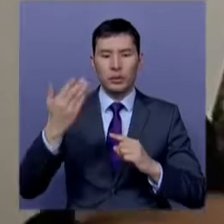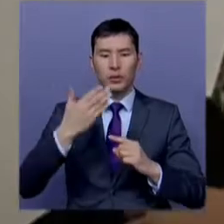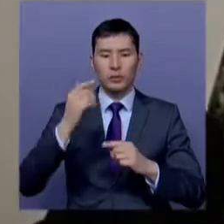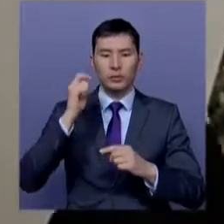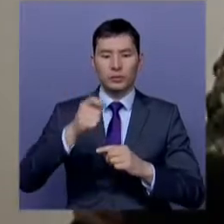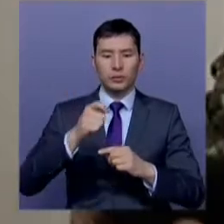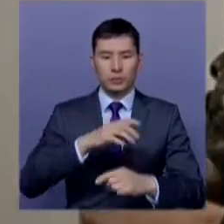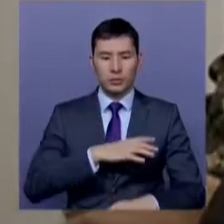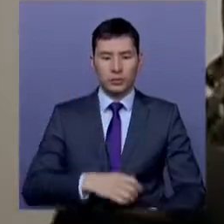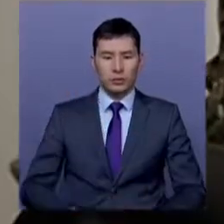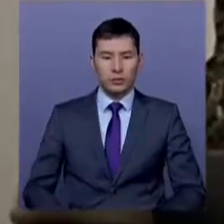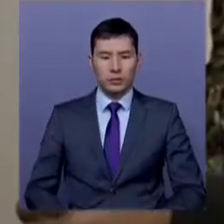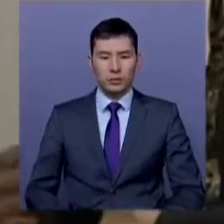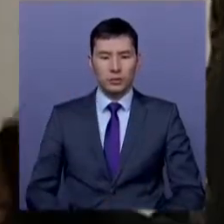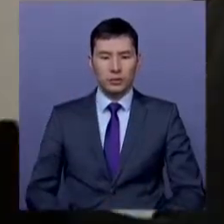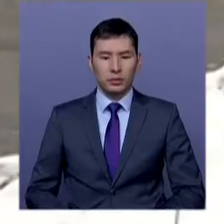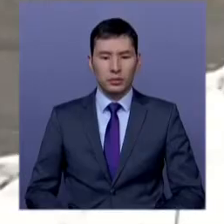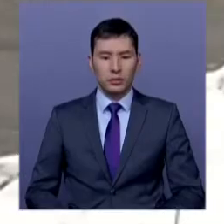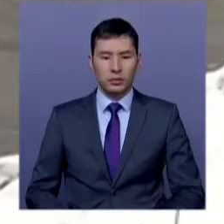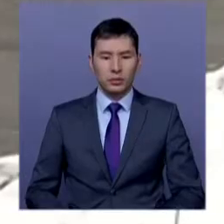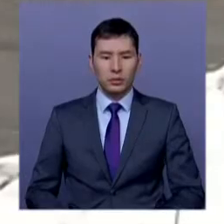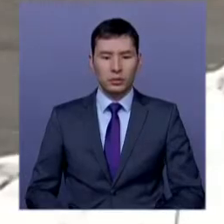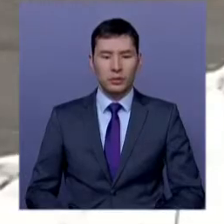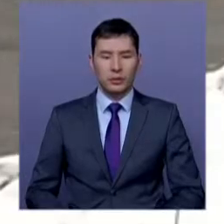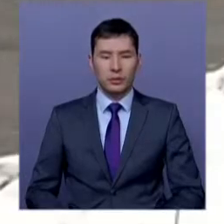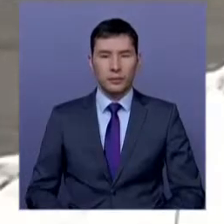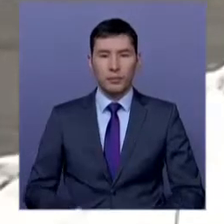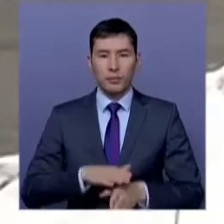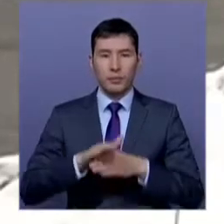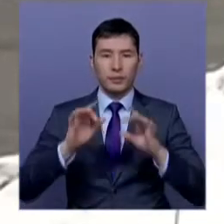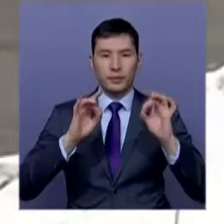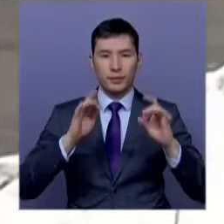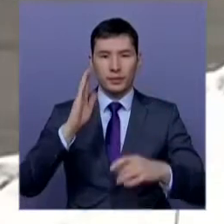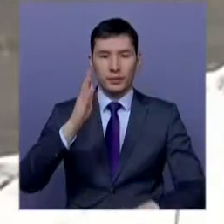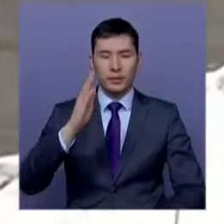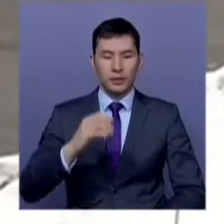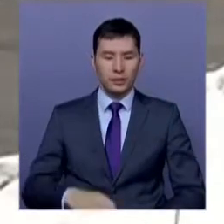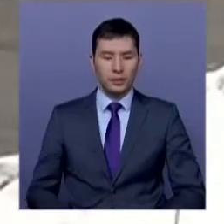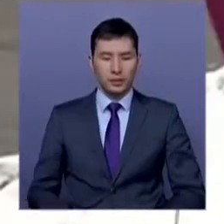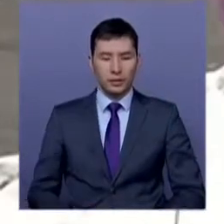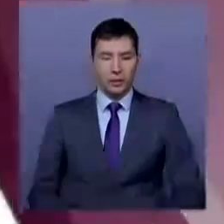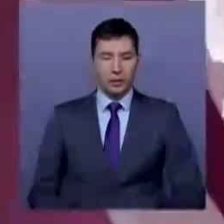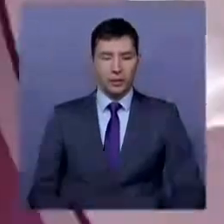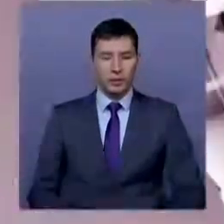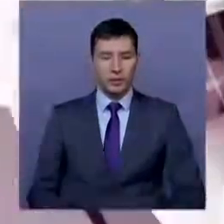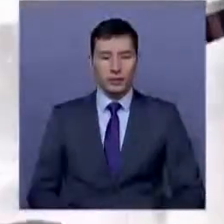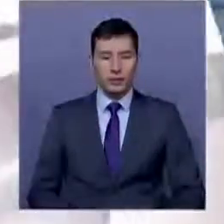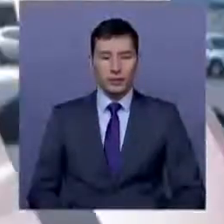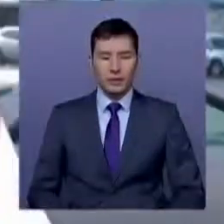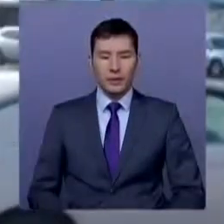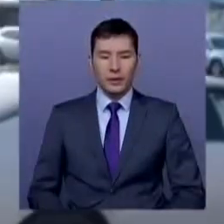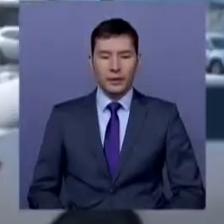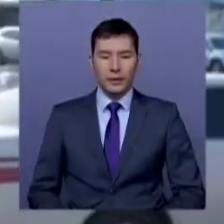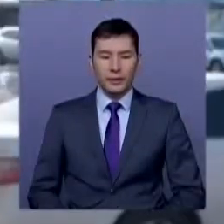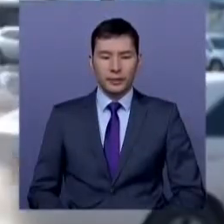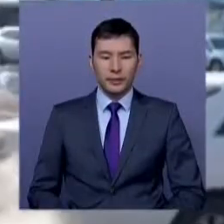шығарды? Жәбірленуші тарап бұған риза ма? Толығырақ сәлден соң мен лағатарғын олай айтып беремін. Енді